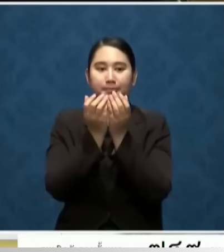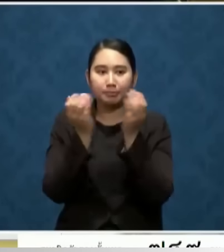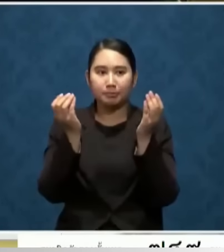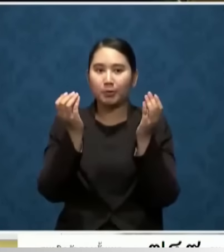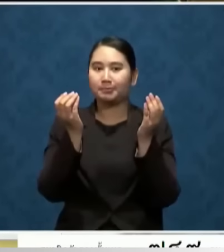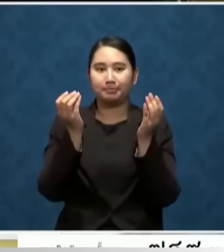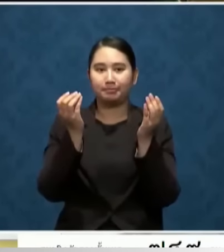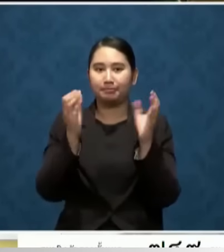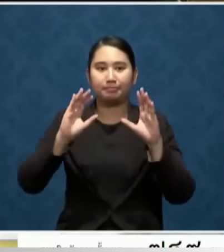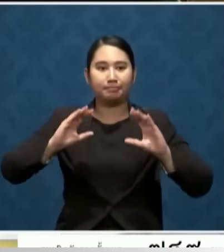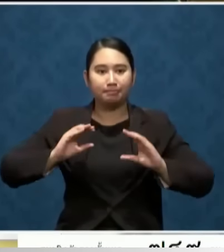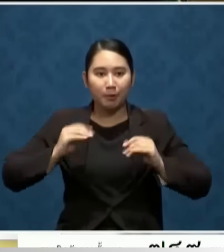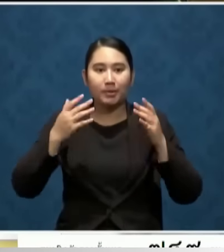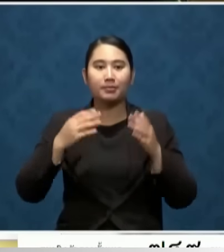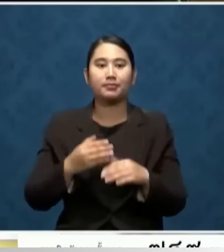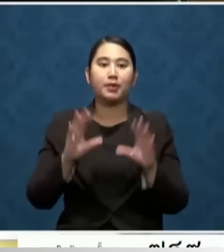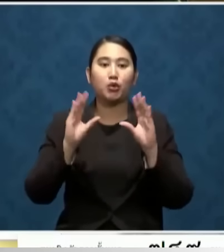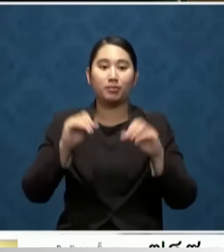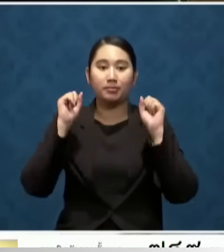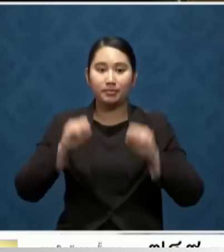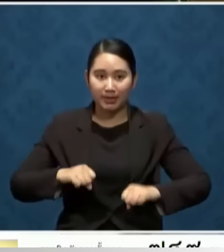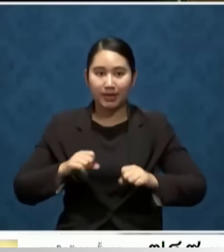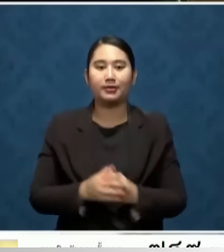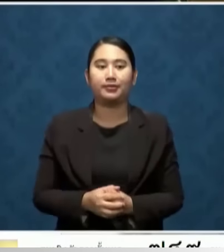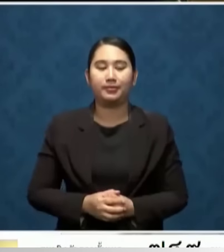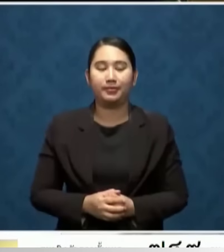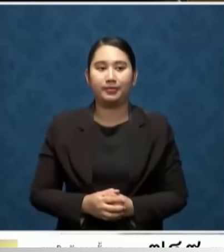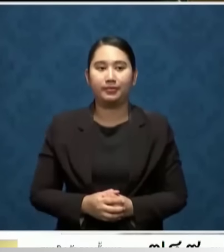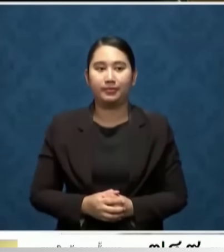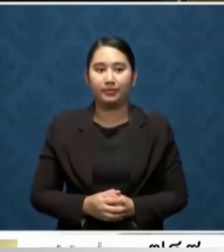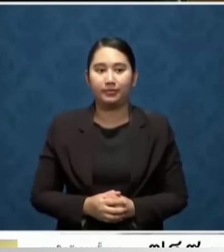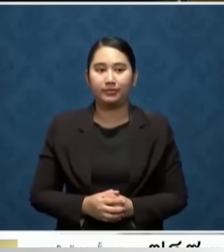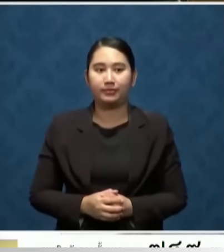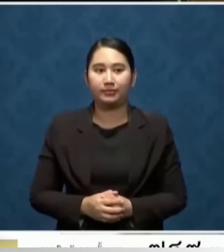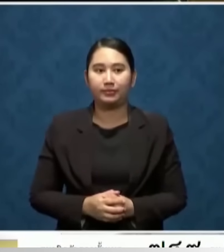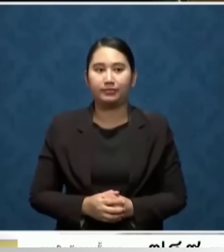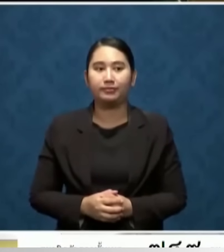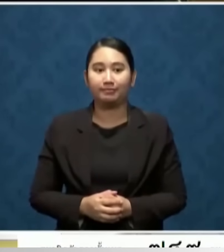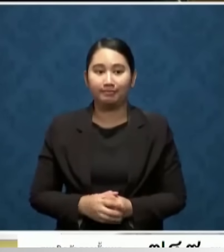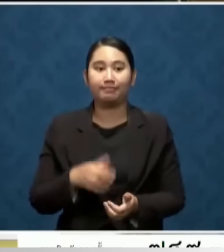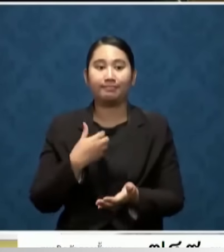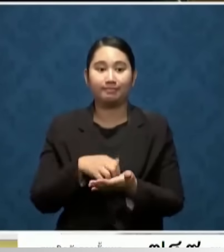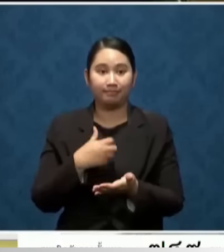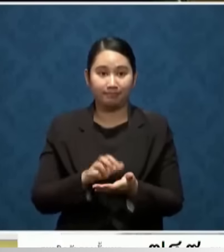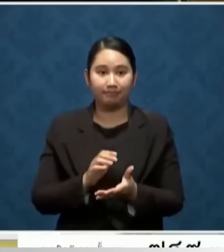สภาการลงมติและให้ความเห็นชอบในกรณีดังกล่าว